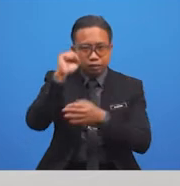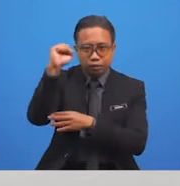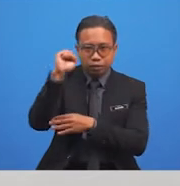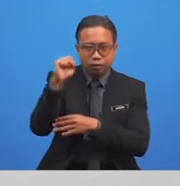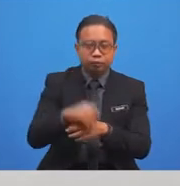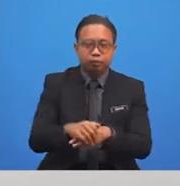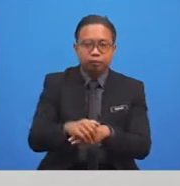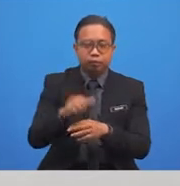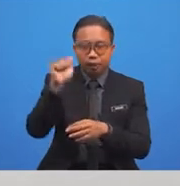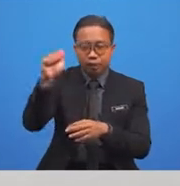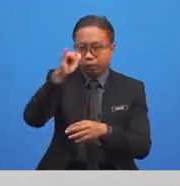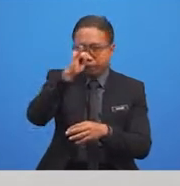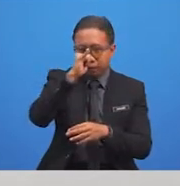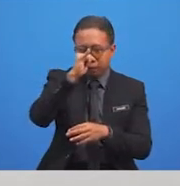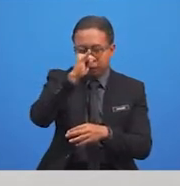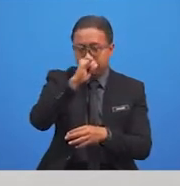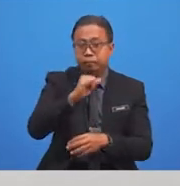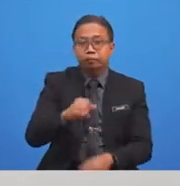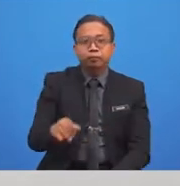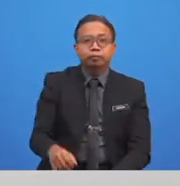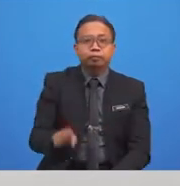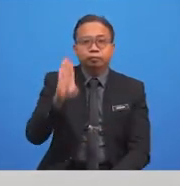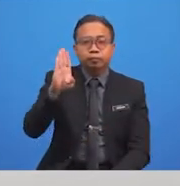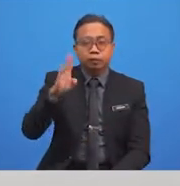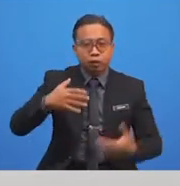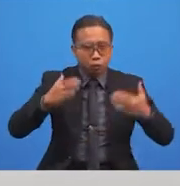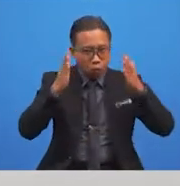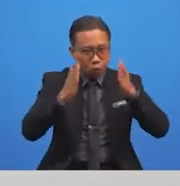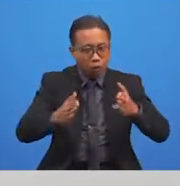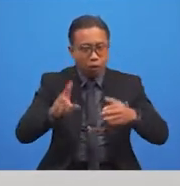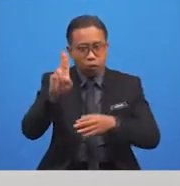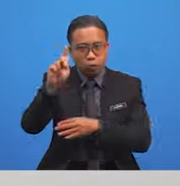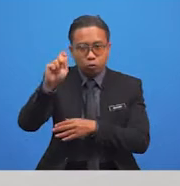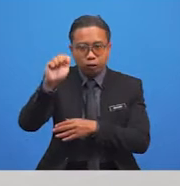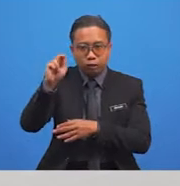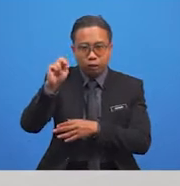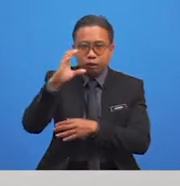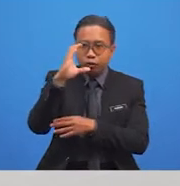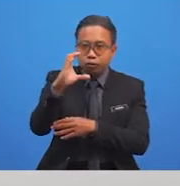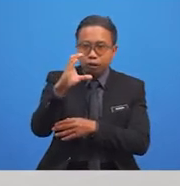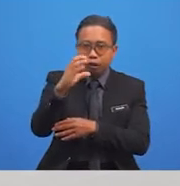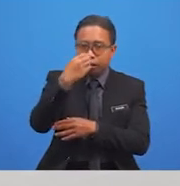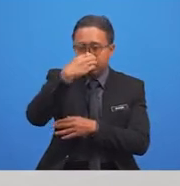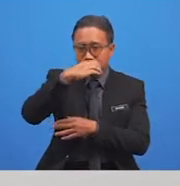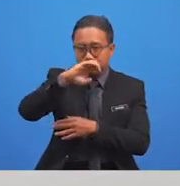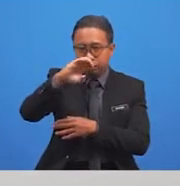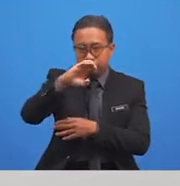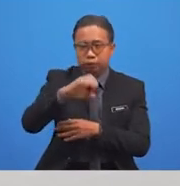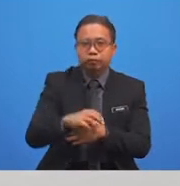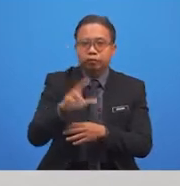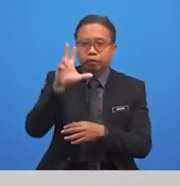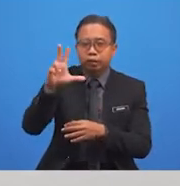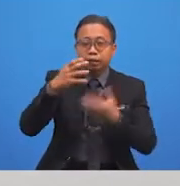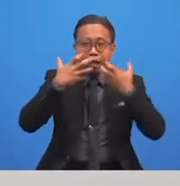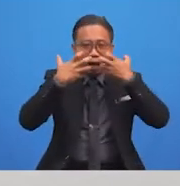A. Badak Sumatera. B. Orang hutan. C. Gajah Pini. Dan D.